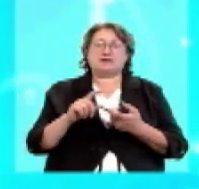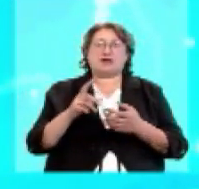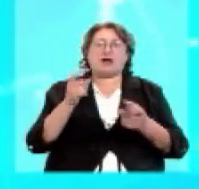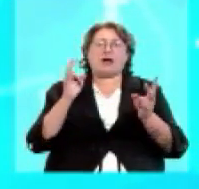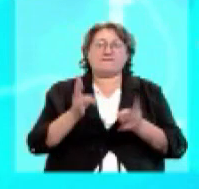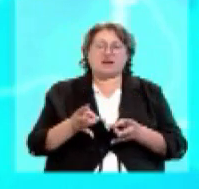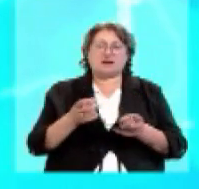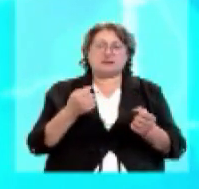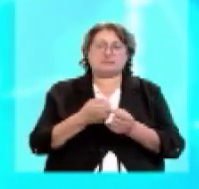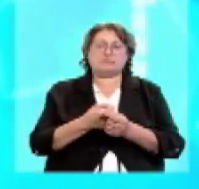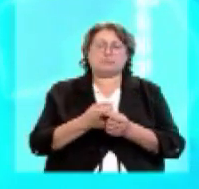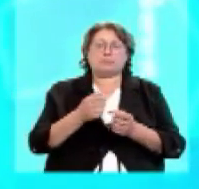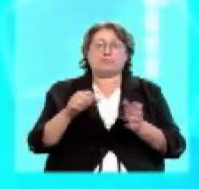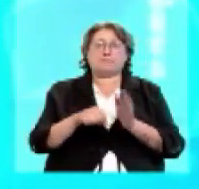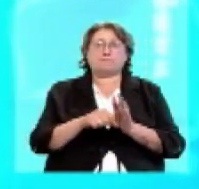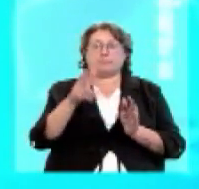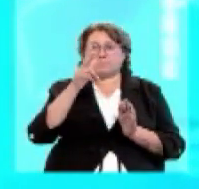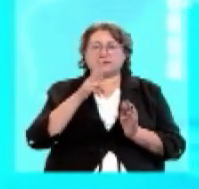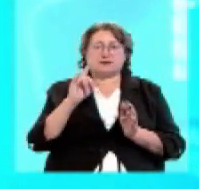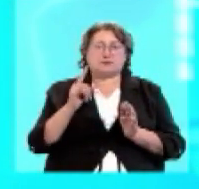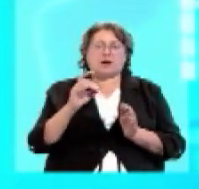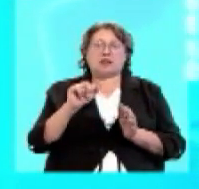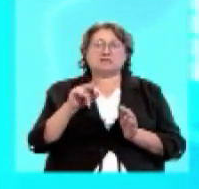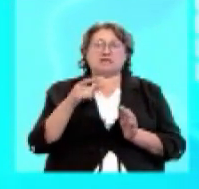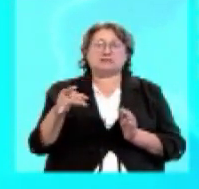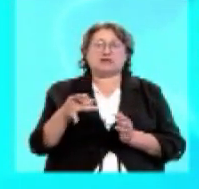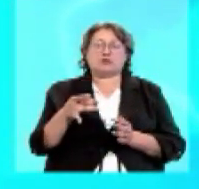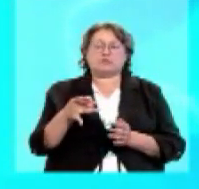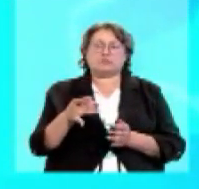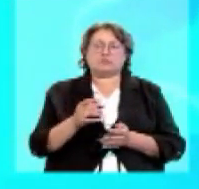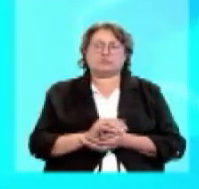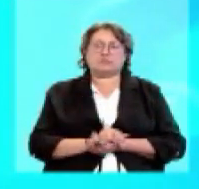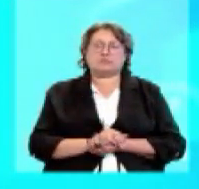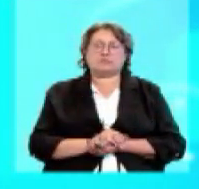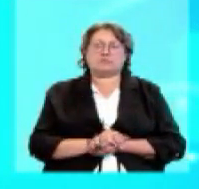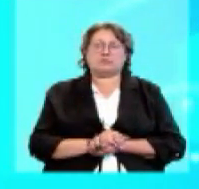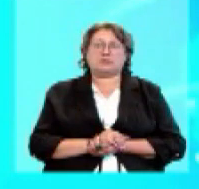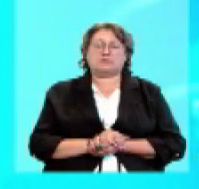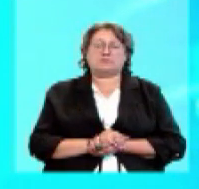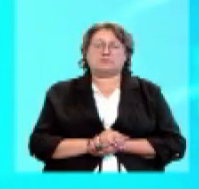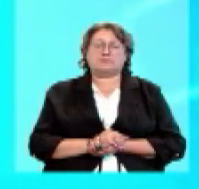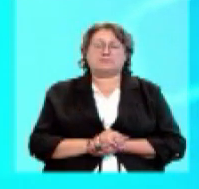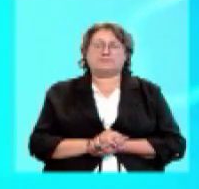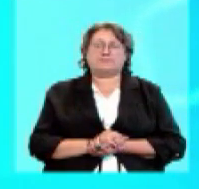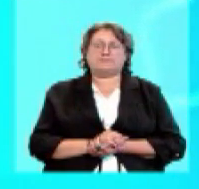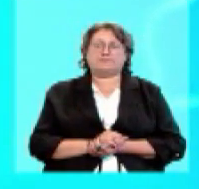Тәуелсіздік көшелерінің қиылысында ВАЗ автокөлігін тізгіндеген 22 жастағы жүргізуші солға бұрылған кезде